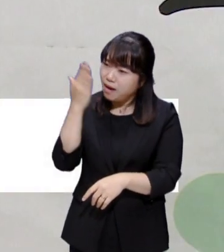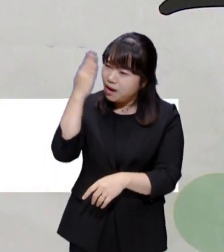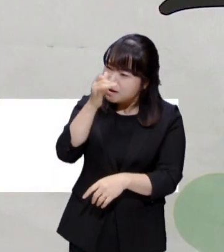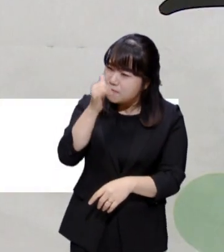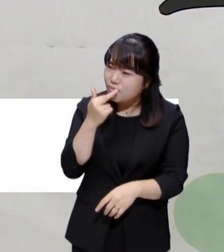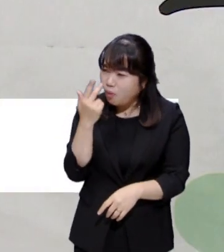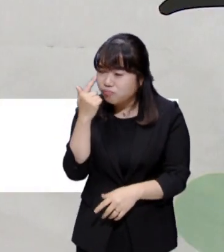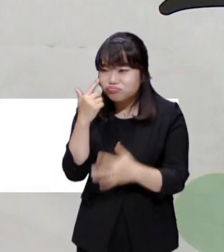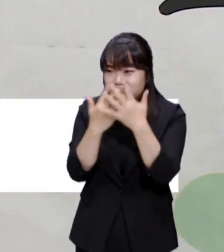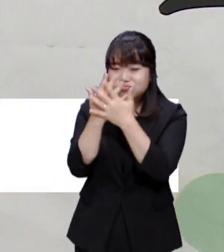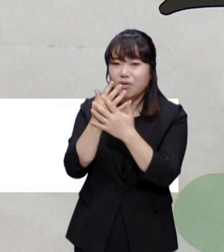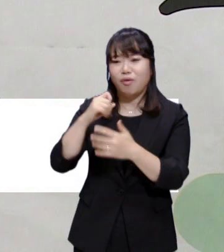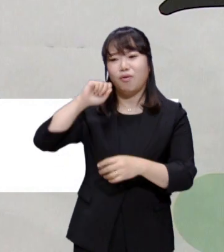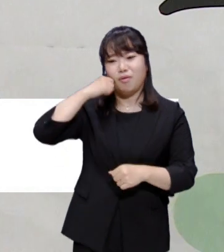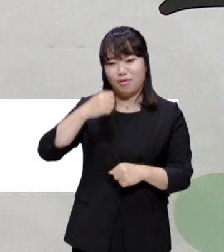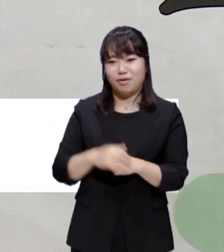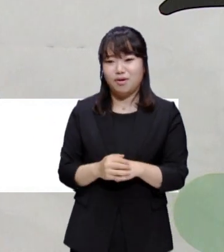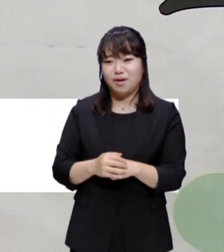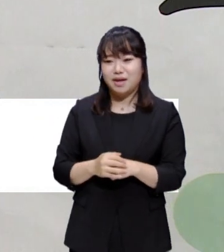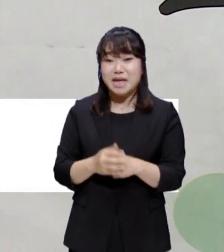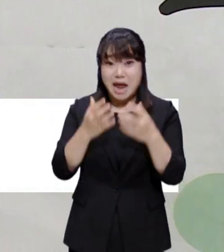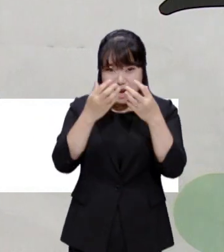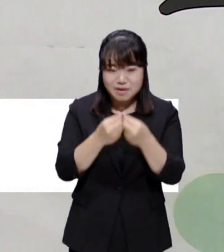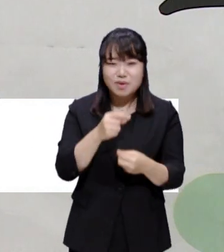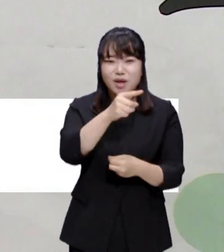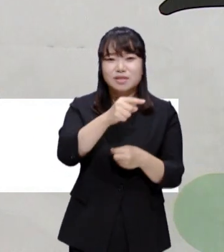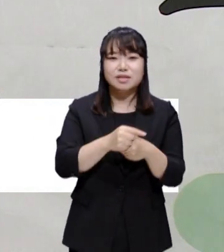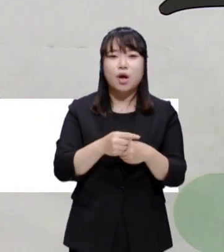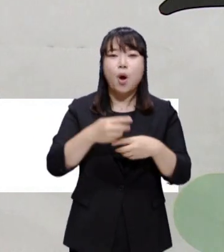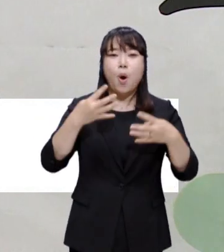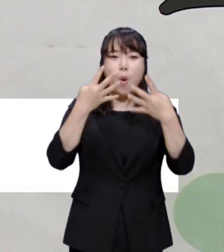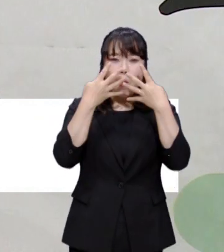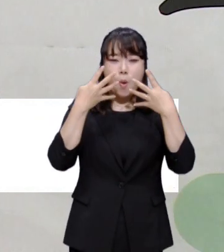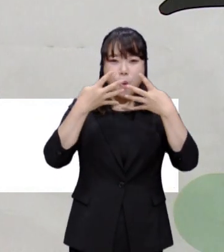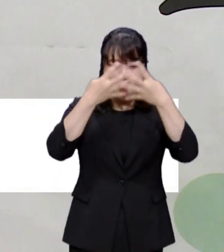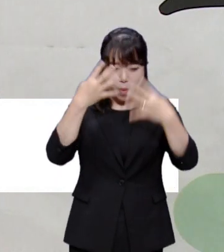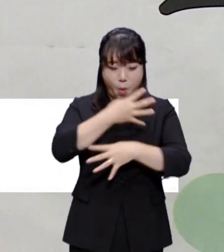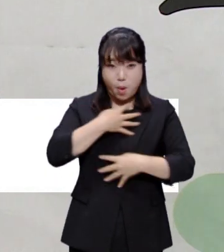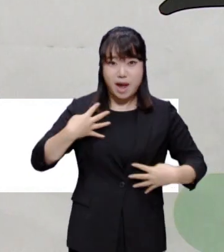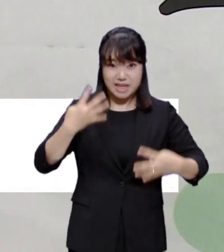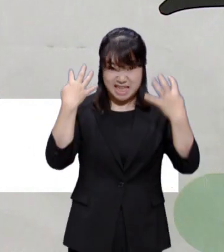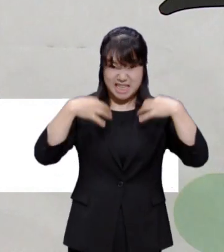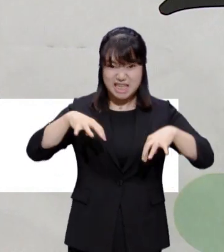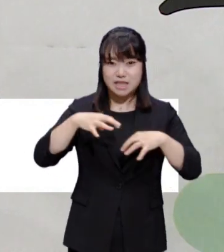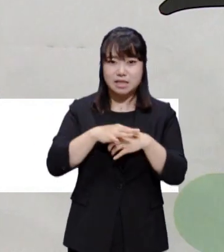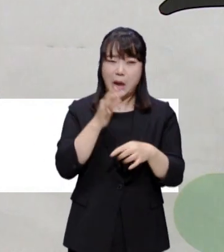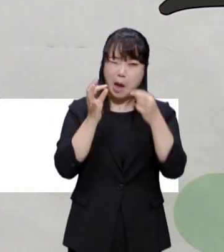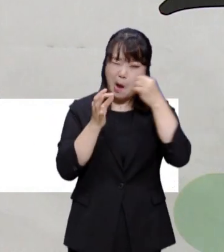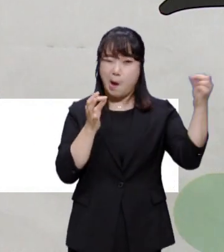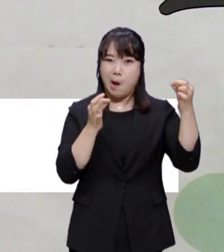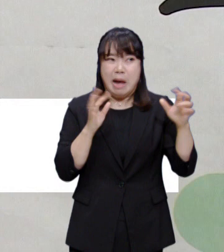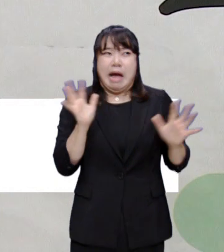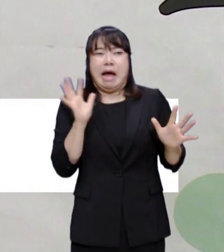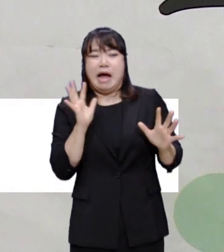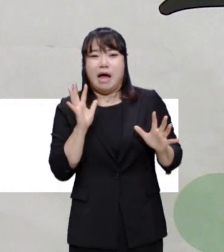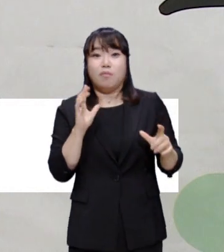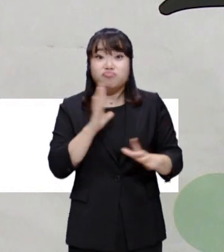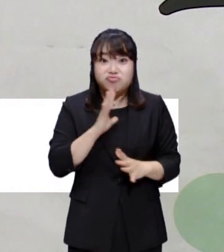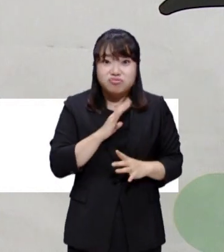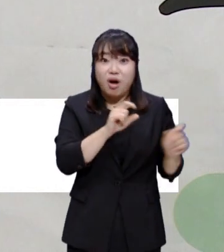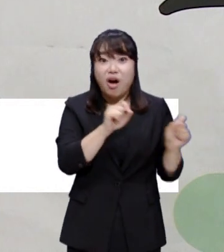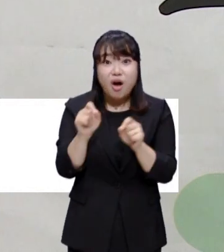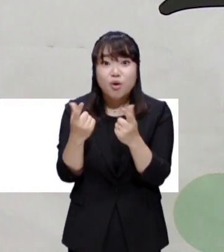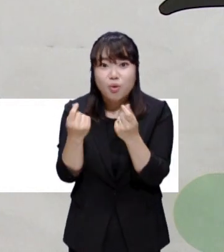제 잠자도랑이 쿠터를 뽑을 수 있겠냐? 이 모니터링을 누구한테 할 거냐? 주체가 명확하지 않기 때문에 이건 뭐 시민 참여